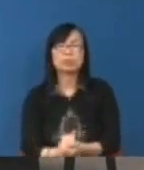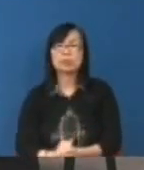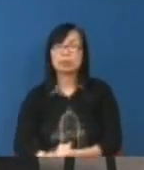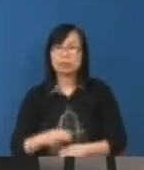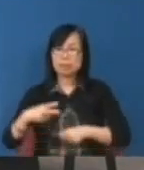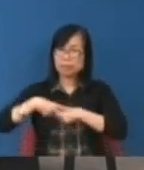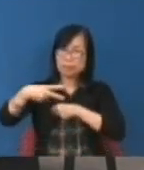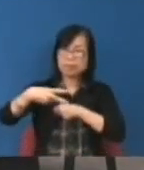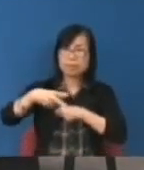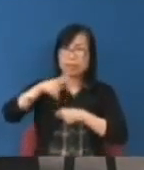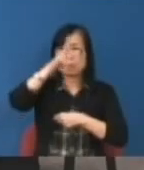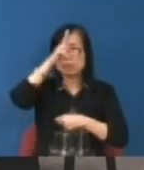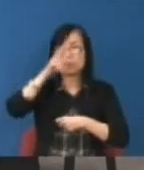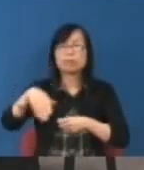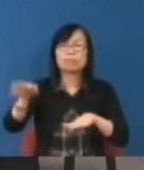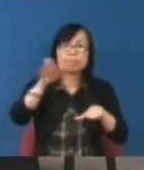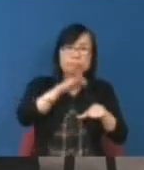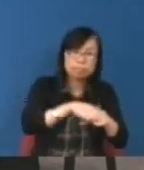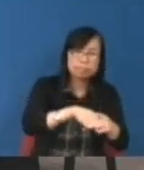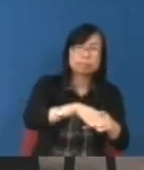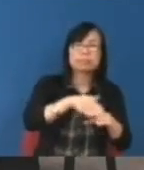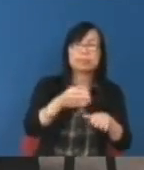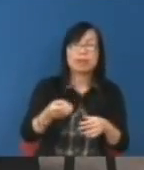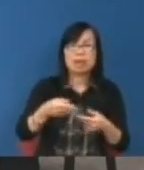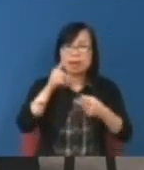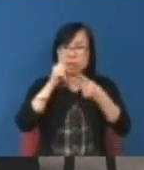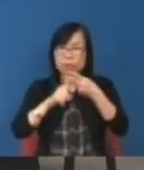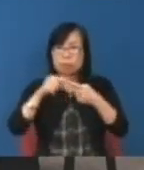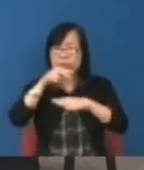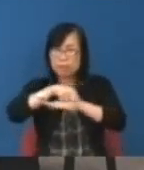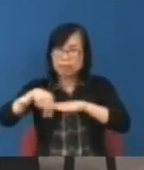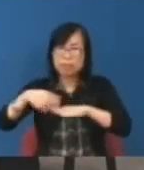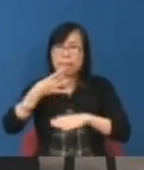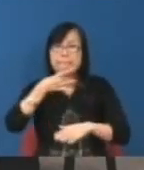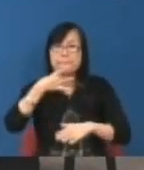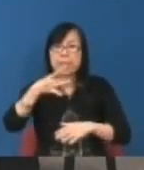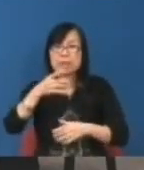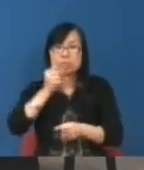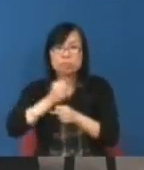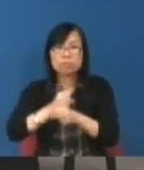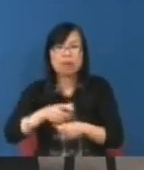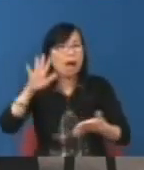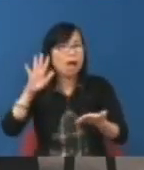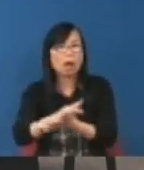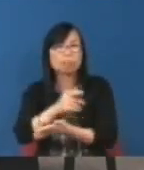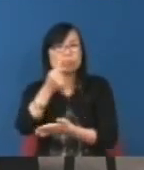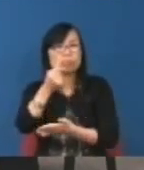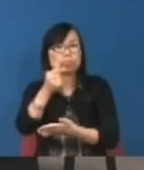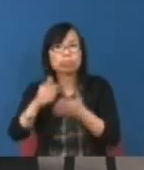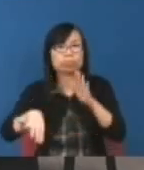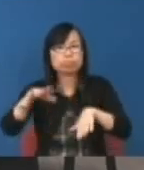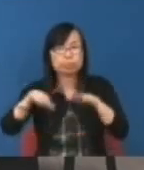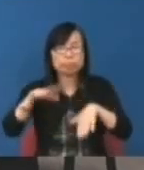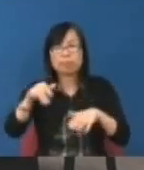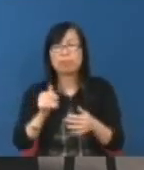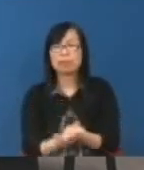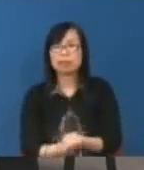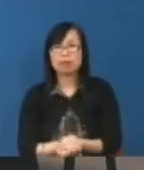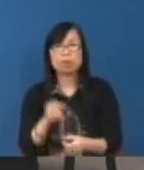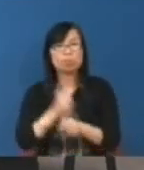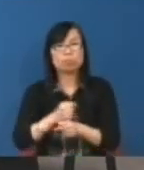而家市政局遺留落嚟兩局遺留落嚟嘅工程好多都未做完，十年啦差唔多。好啦， 過咗 做完呢樣衰